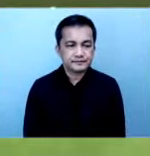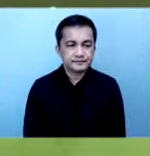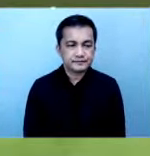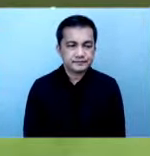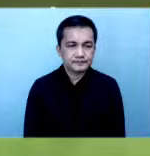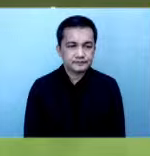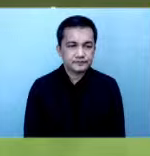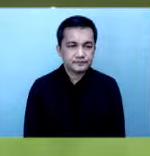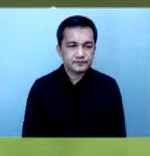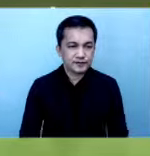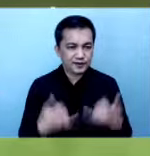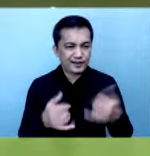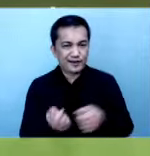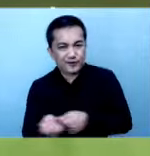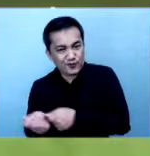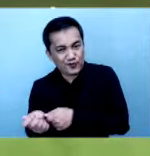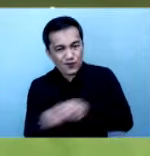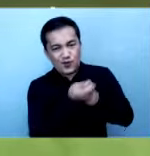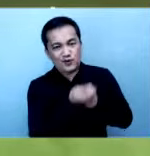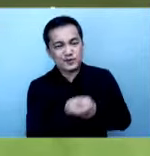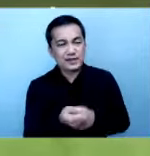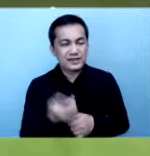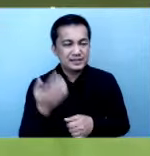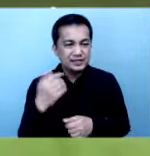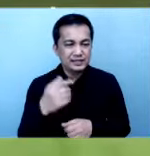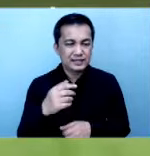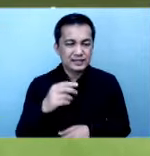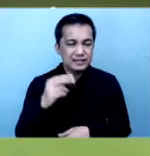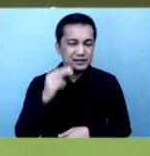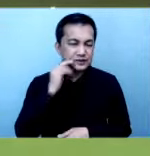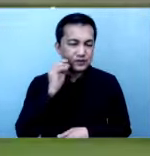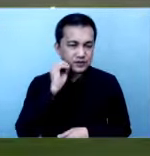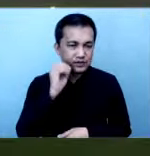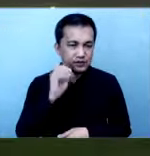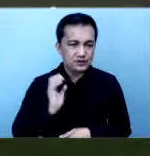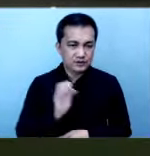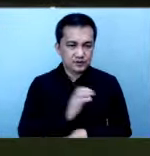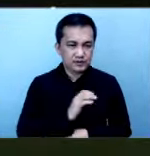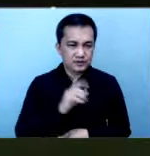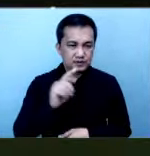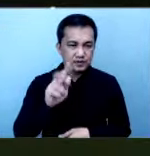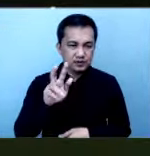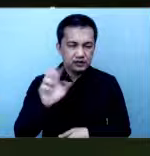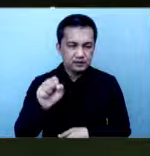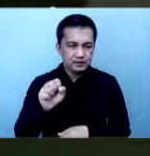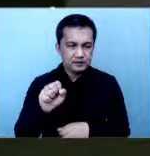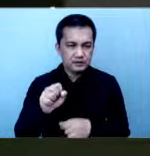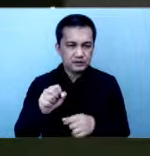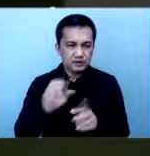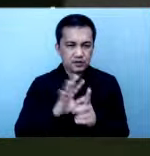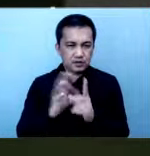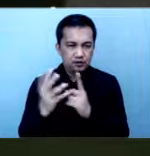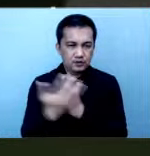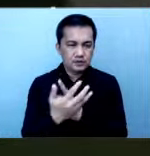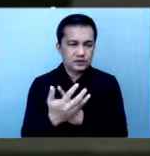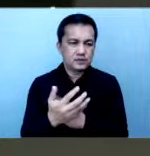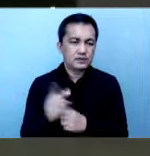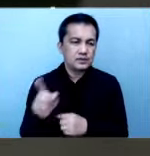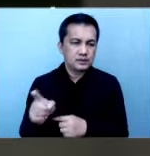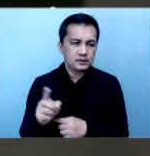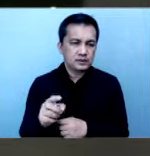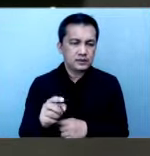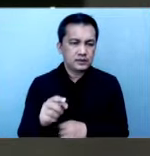Naglalaro pa ng golf si dating Negros Oriental Congressman Arnulfo Teves Jr. nang palibutan siya ng mga tauhan ng